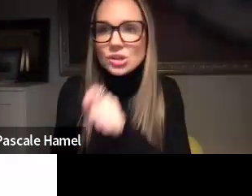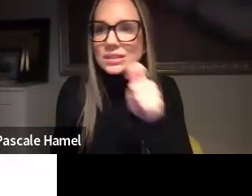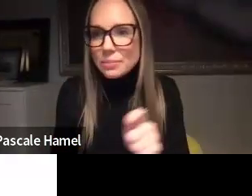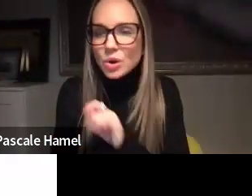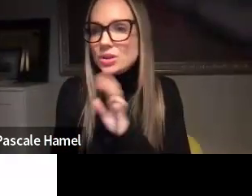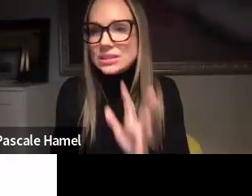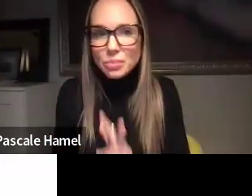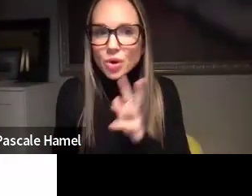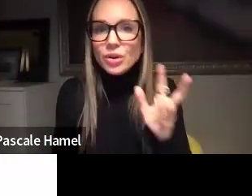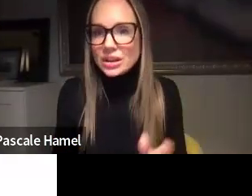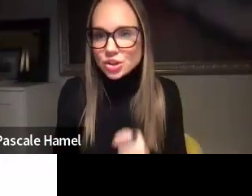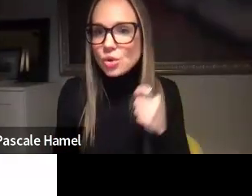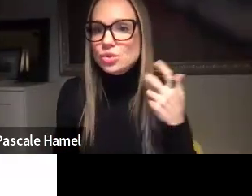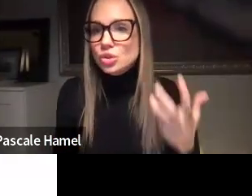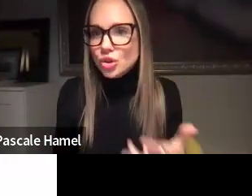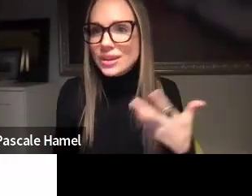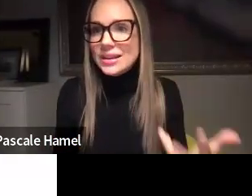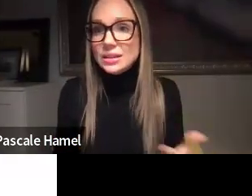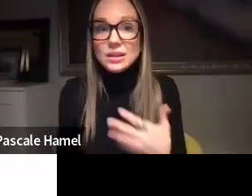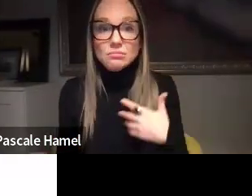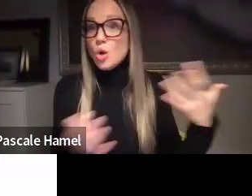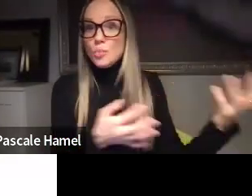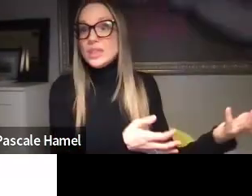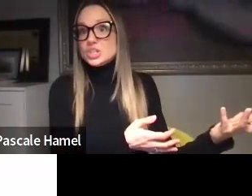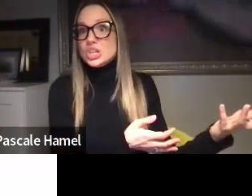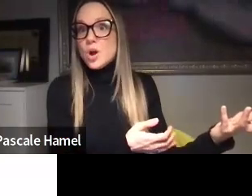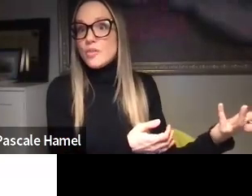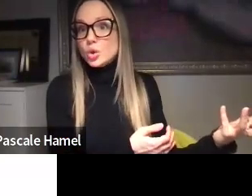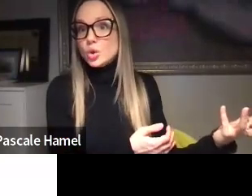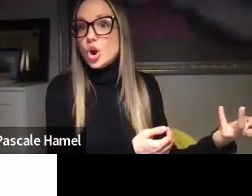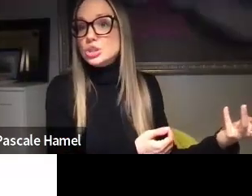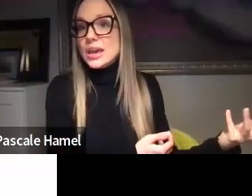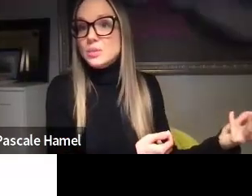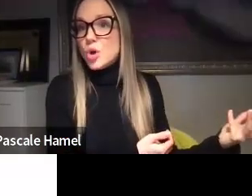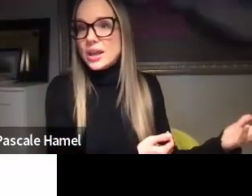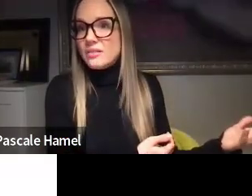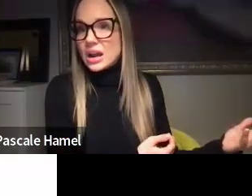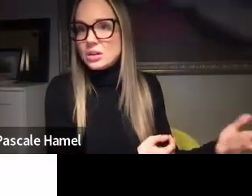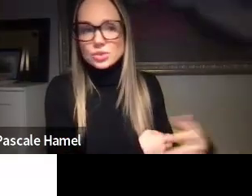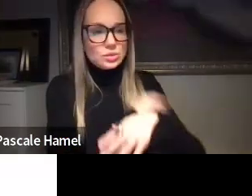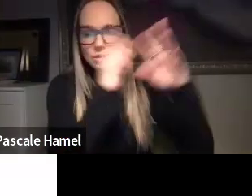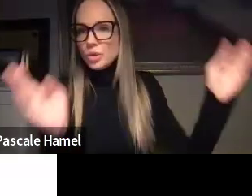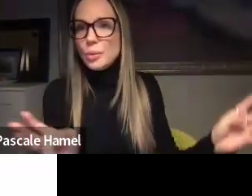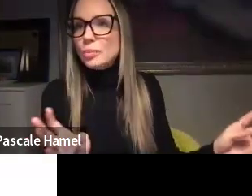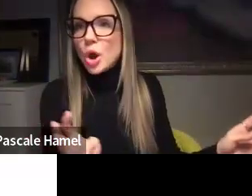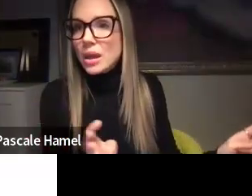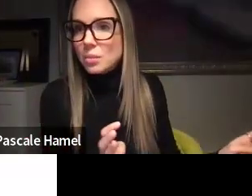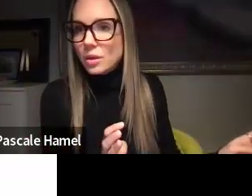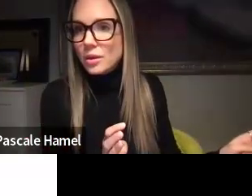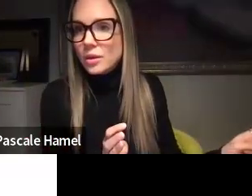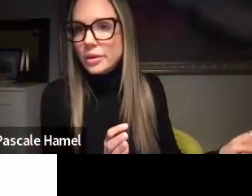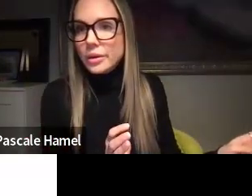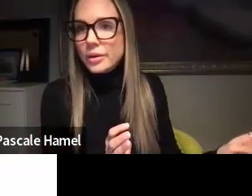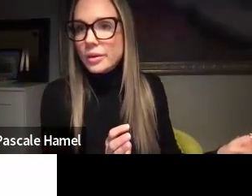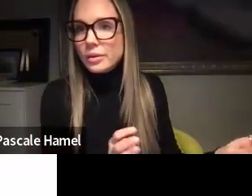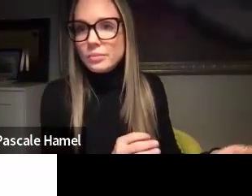Tout ça, c'est pas quelque chose de qualité. On peut en acheter pour avoir une robe soleil pour aller en vacances. Pas de